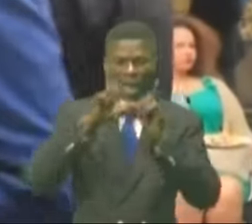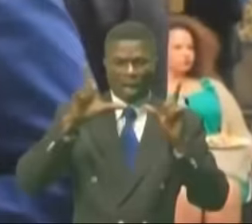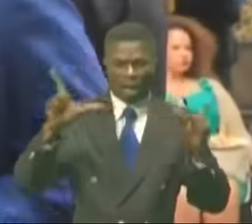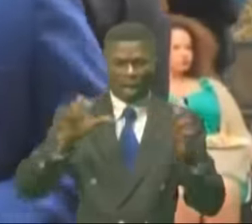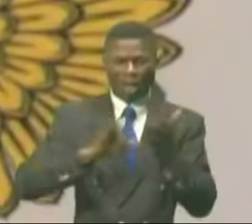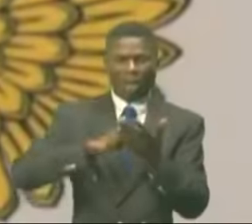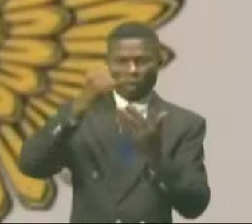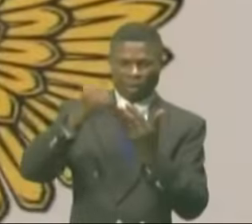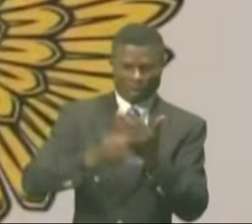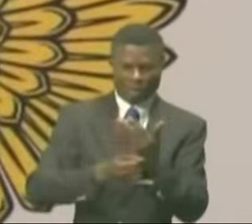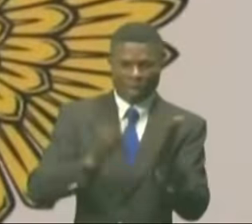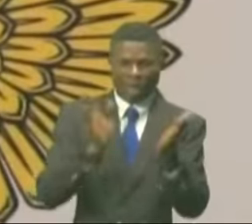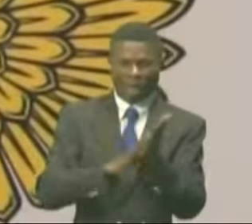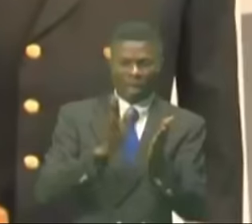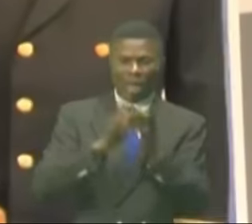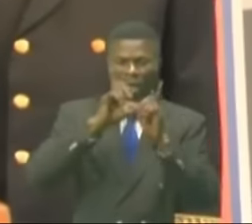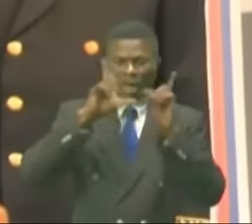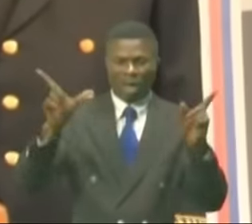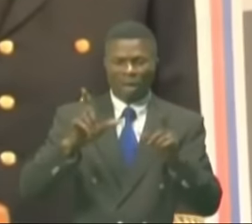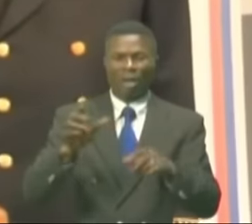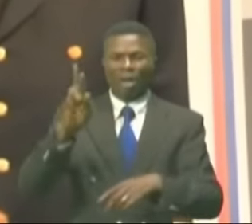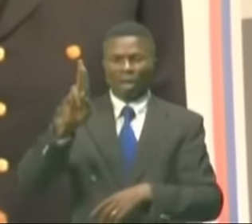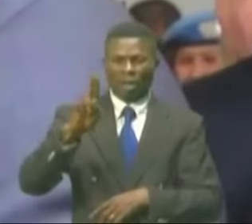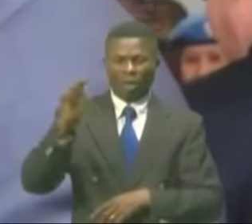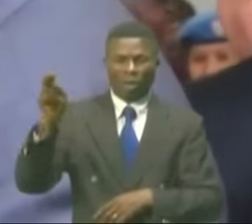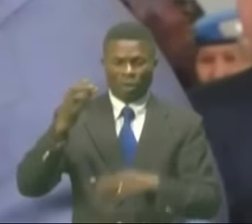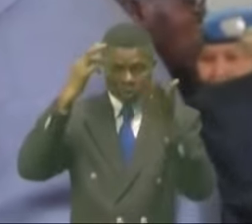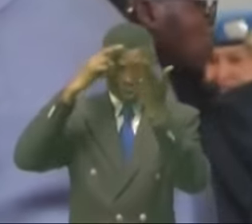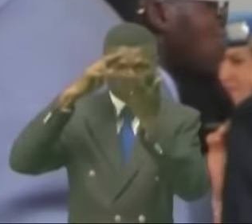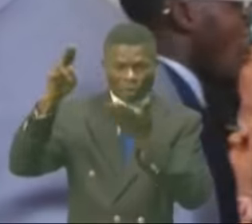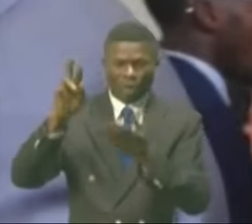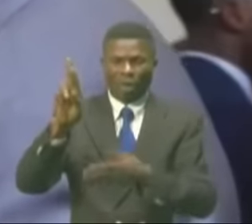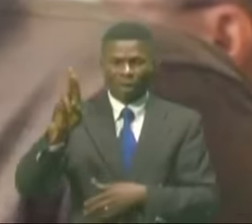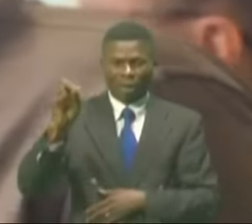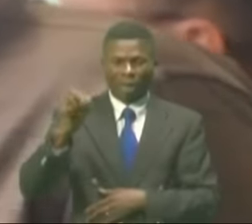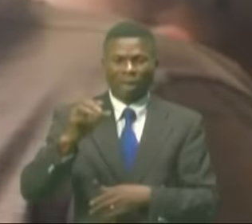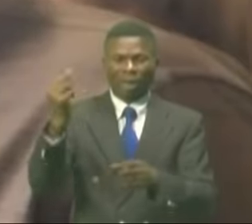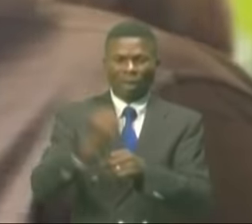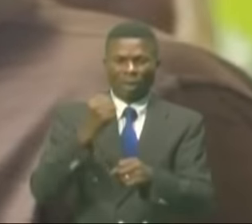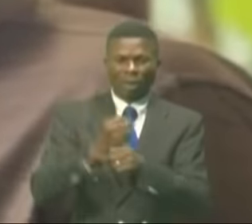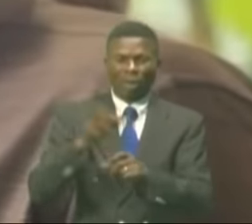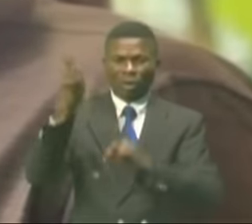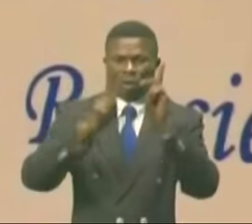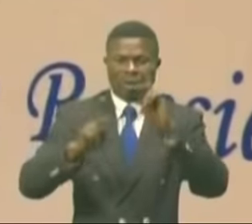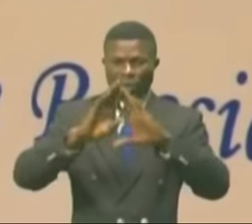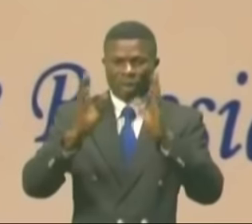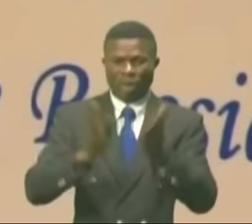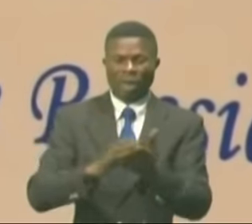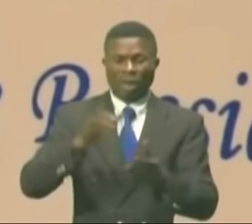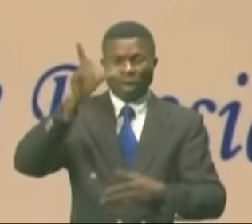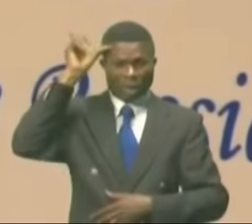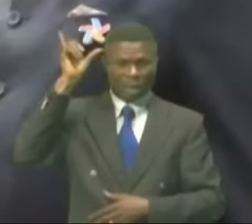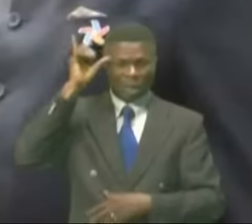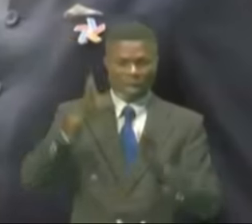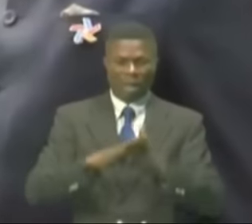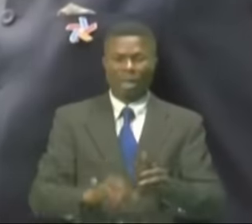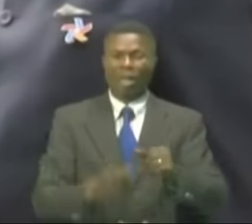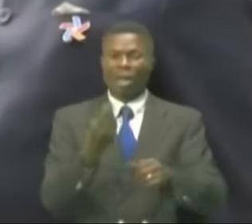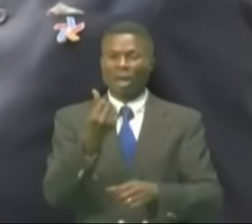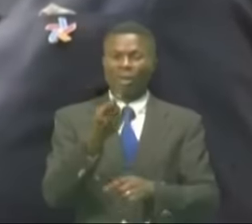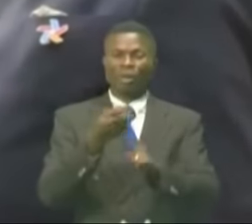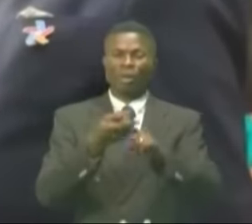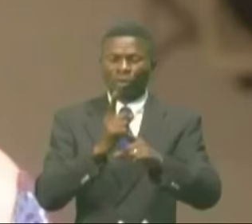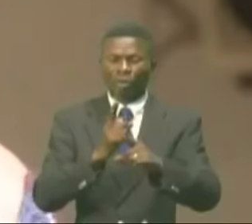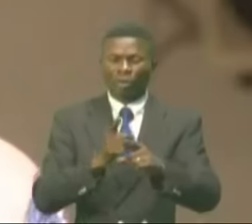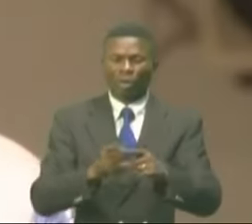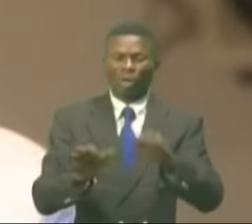projet de l'Institut de la langue russe de l'Université russe de l'amitié de peuple Patrice Lumumba avec l'appui financier de